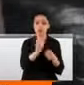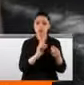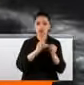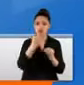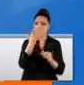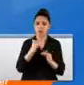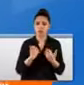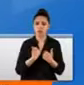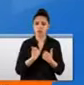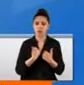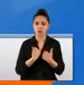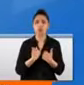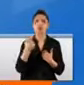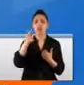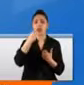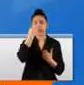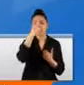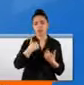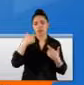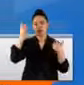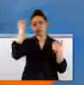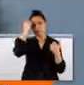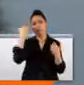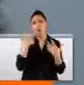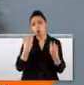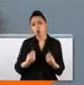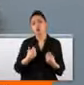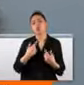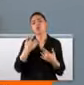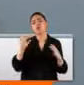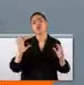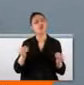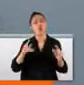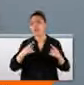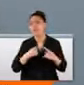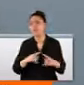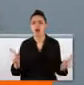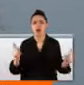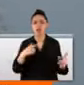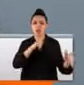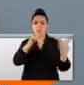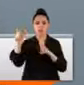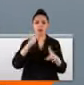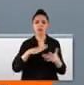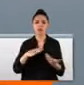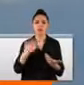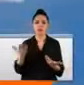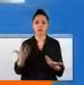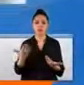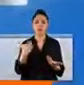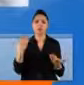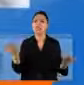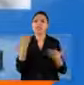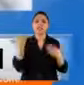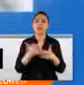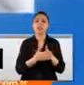kesinlikle yok. Kendi başınıza gelmesi bambaşka bir şey. Yani Yani bağırmak istiyorsunuz. Yani bana nasıl